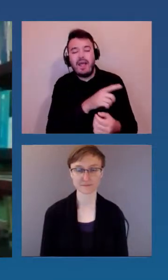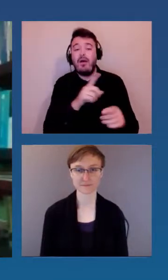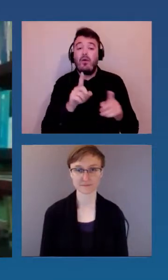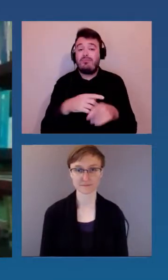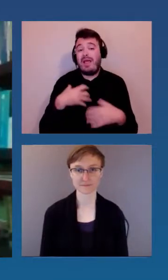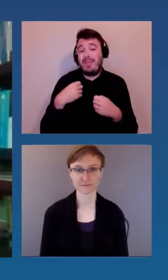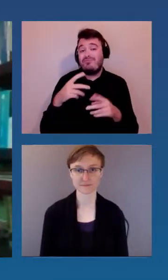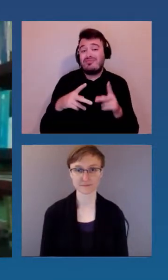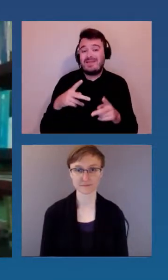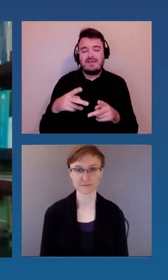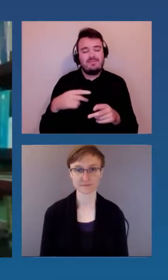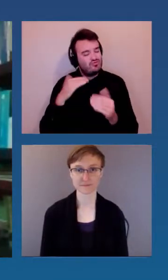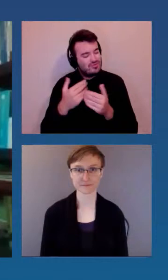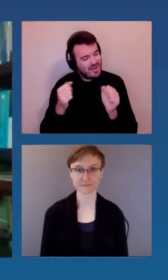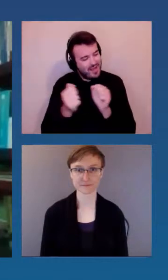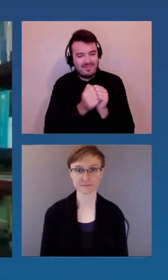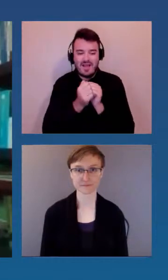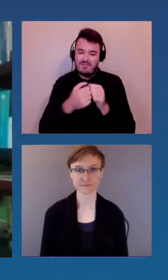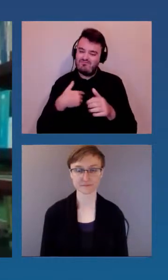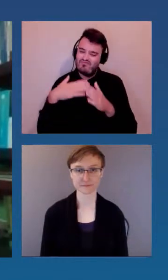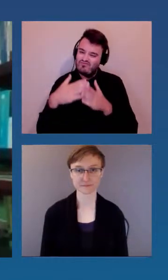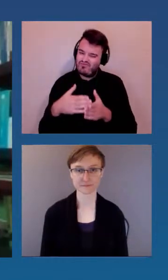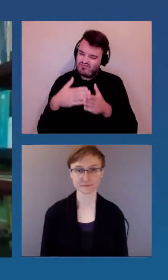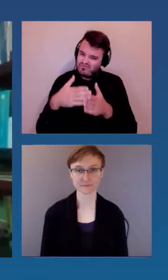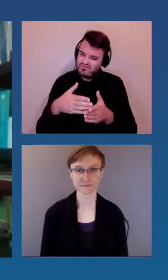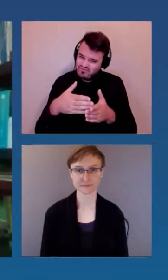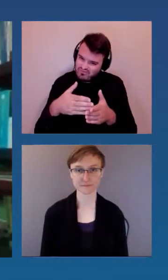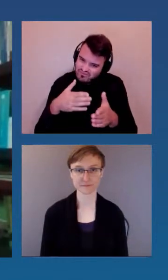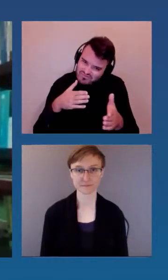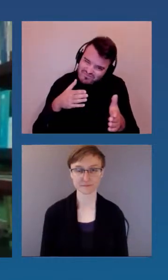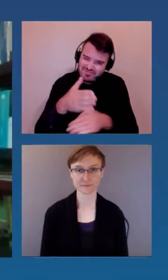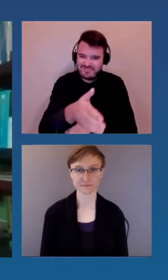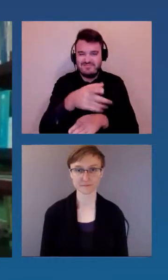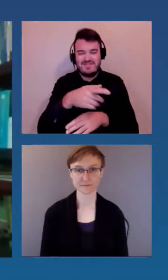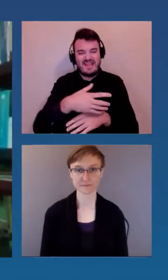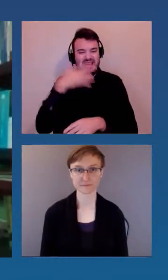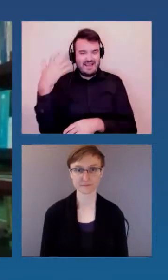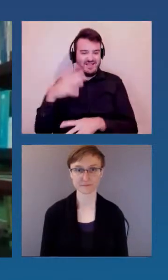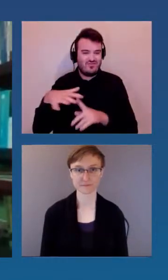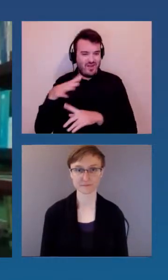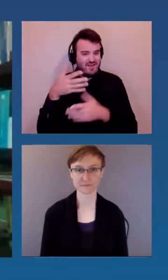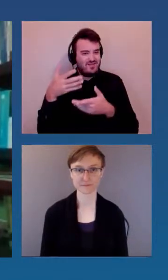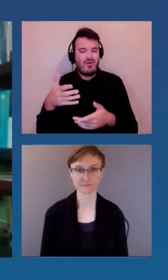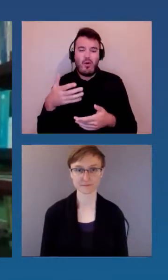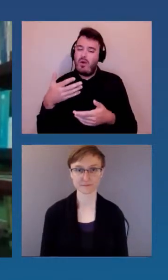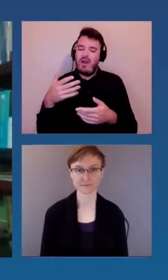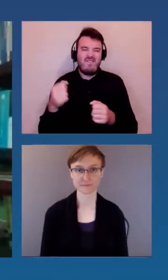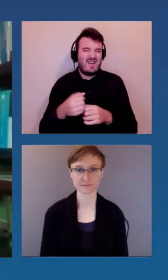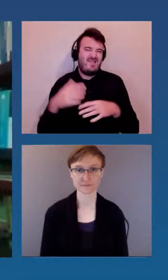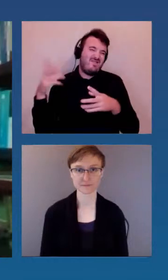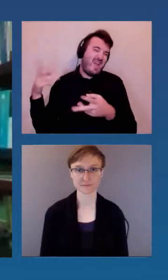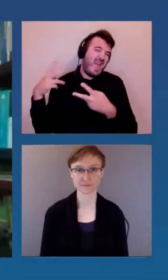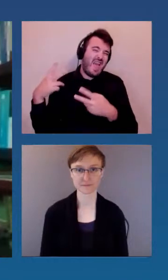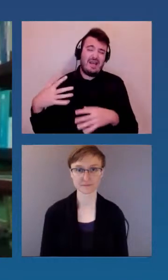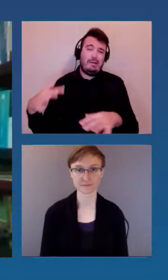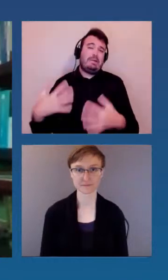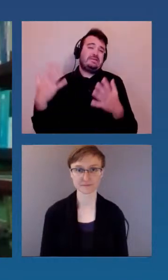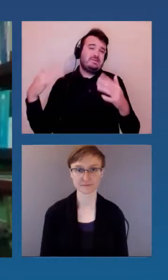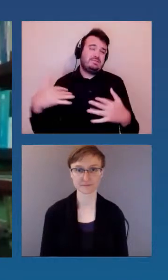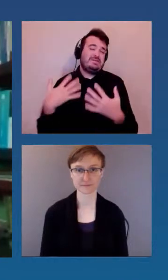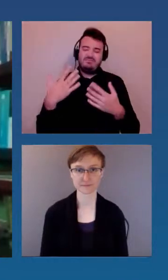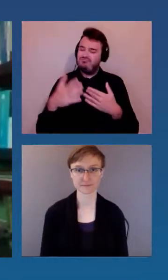aucune information, aucun moyen, que ce soit sur Facebook, les médias sociaux, des notes. Alors, tous les moyens ont